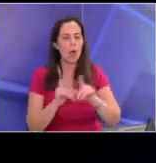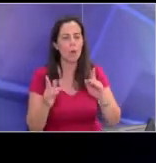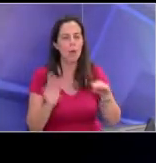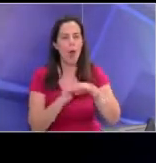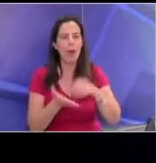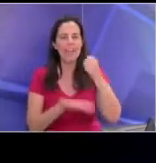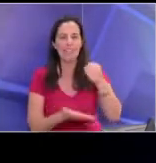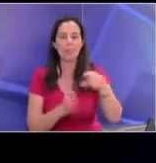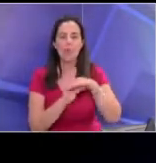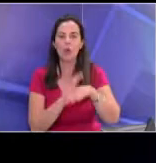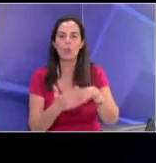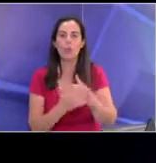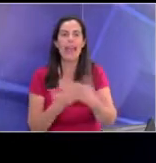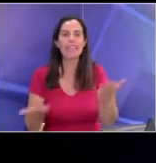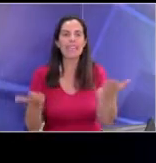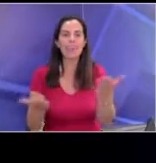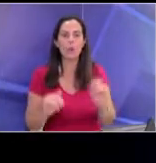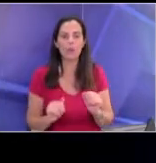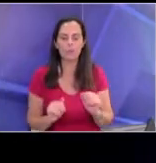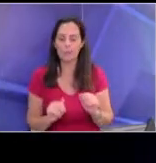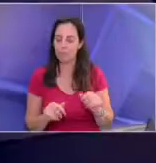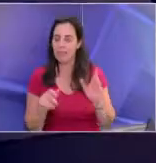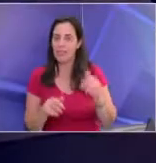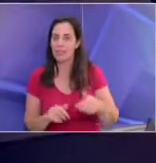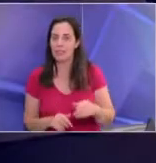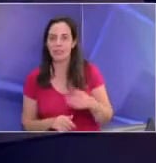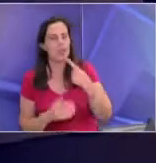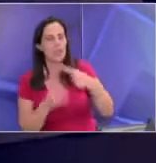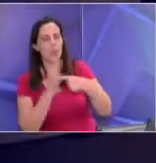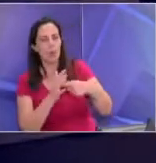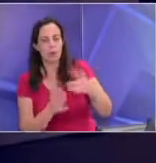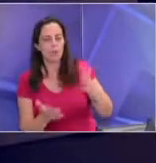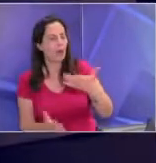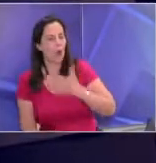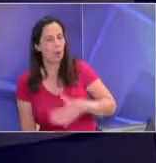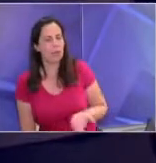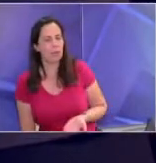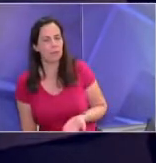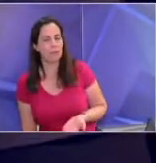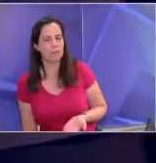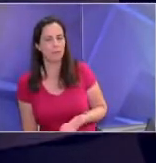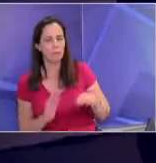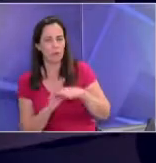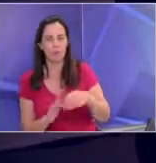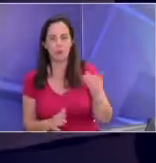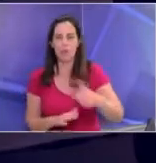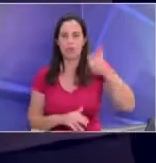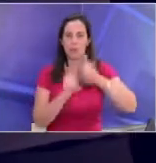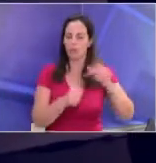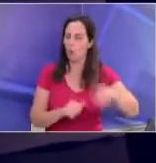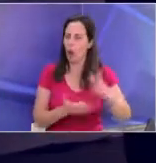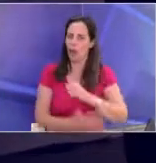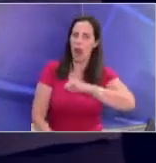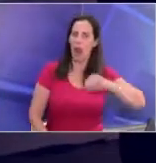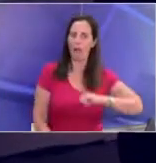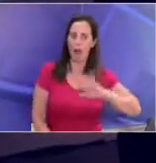יסודות התקציב? זה חוק שאין בו איזונים ובלמים. תן לי דוגמה לאיזון שאתה רוצה שיהיה בחוק הזה. שלא שר לתרבות תוכל להחליט